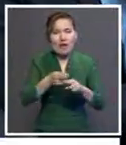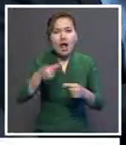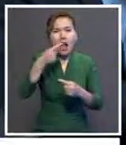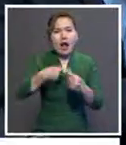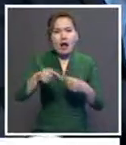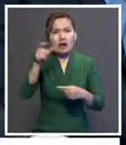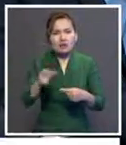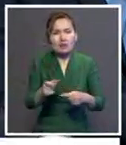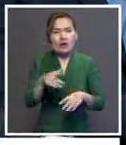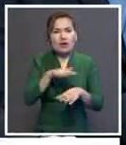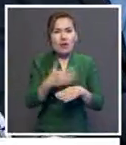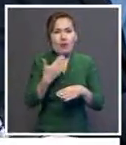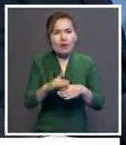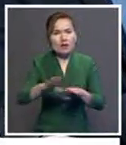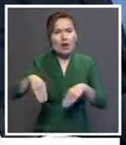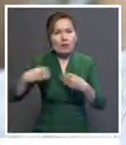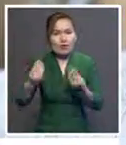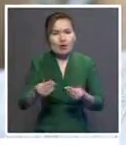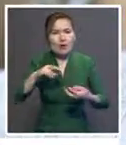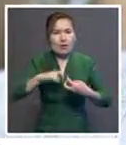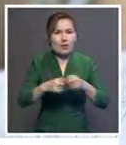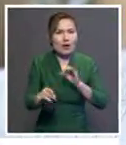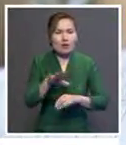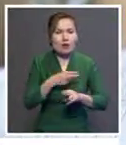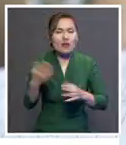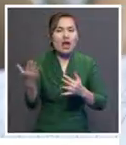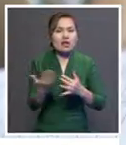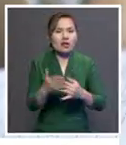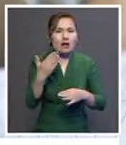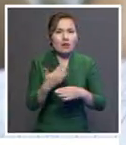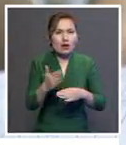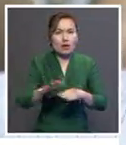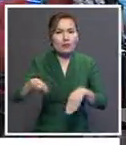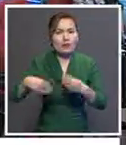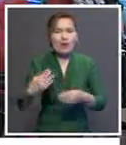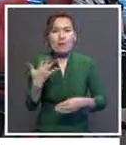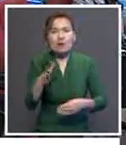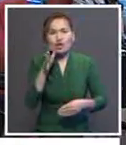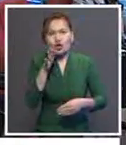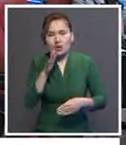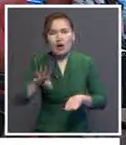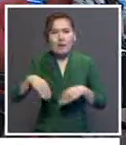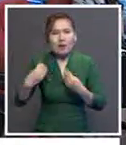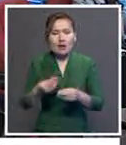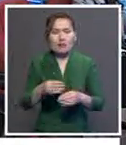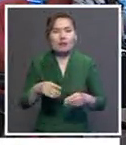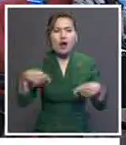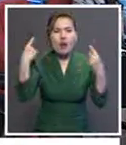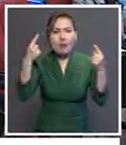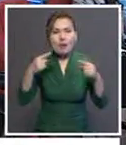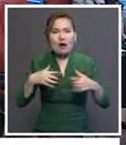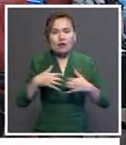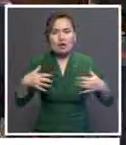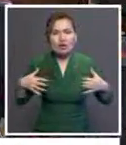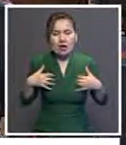кәсіпкерлерге несие беру механизмдері талқыланды. Жеңілдетілген несиелер 5 жылға дейін, ал мал шаруашылығы саласы үшін 7 жылға